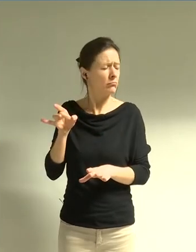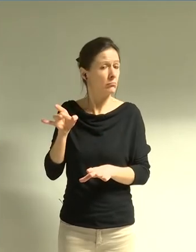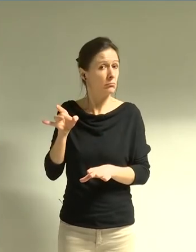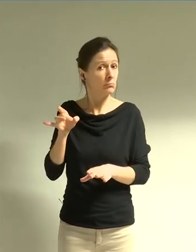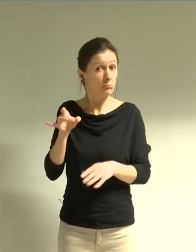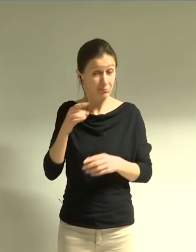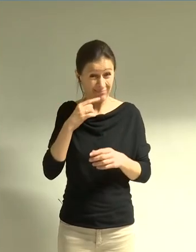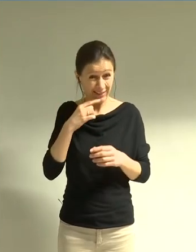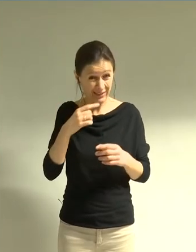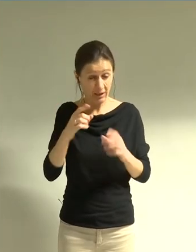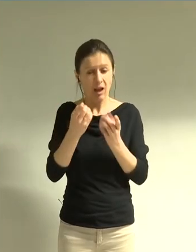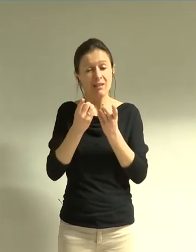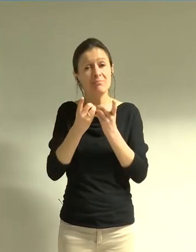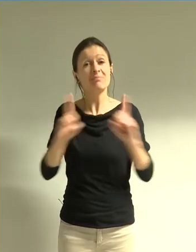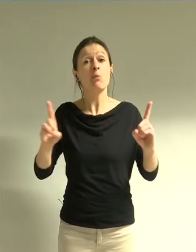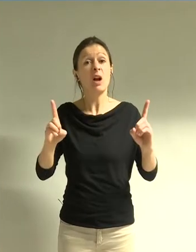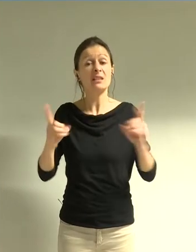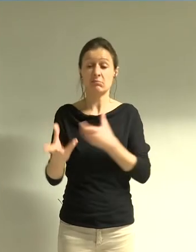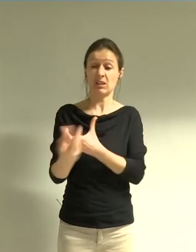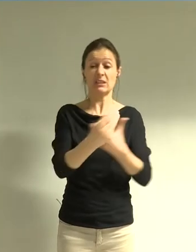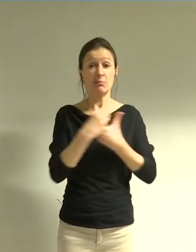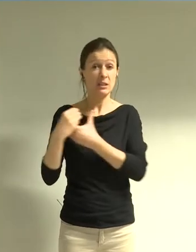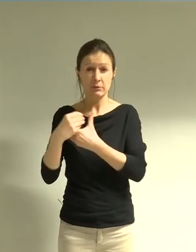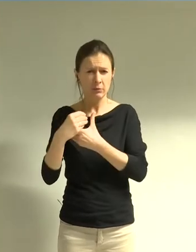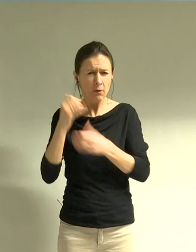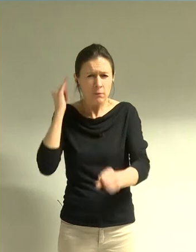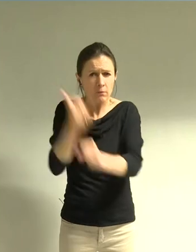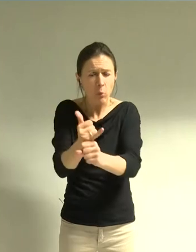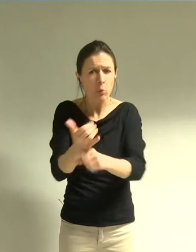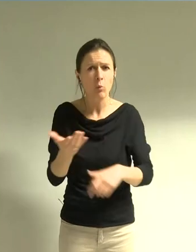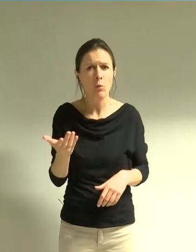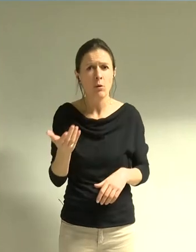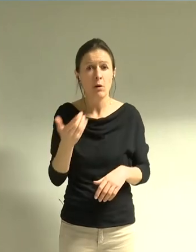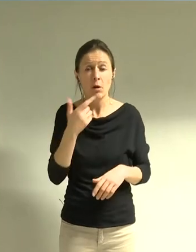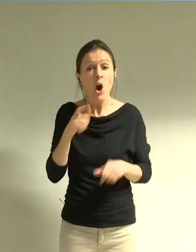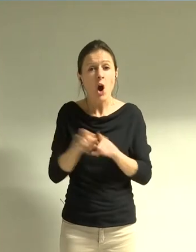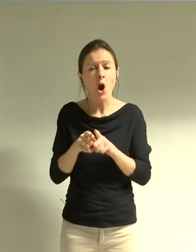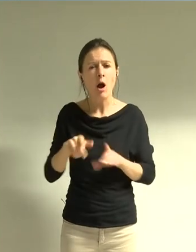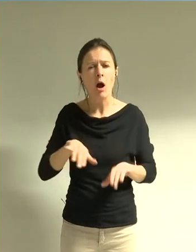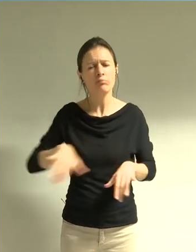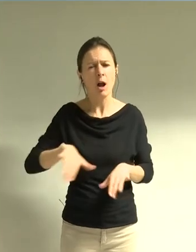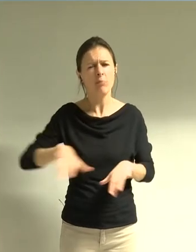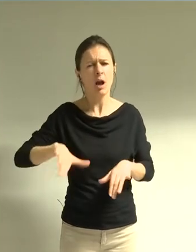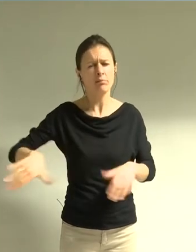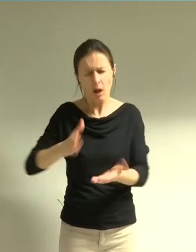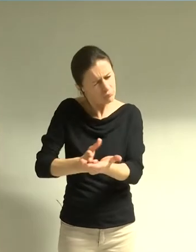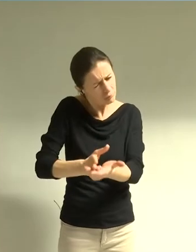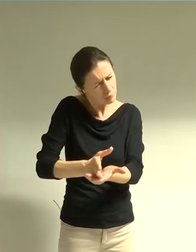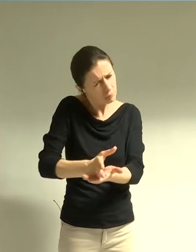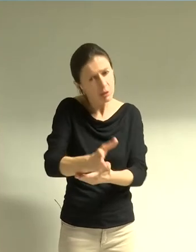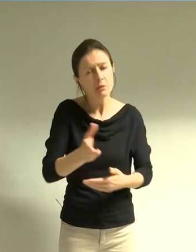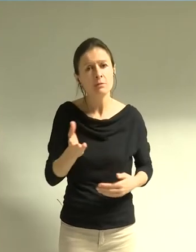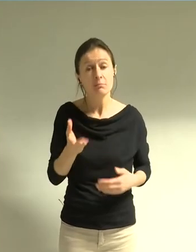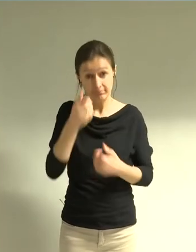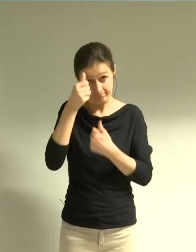canada dry et au passage en force sur tous les sujets pour mémoire rappelons les